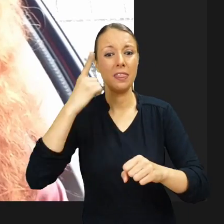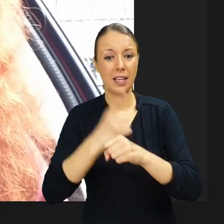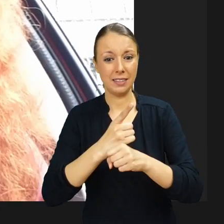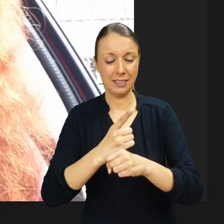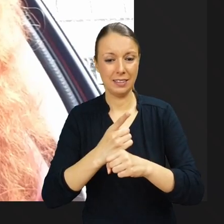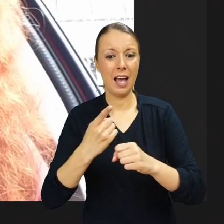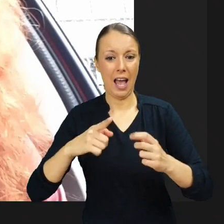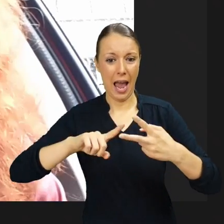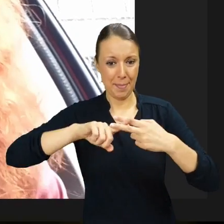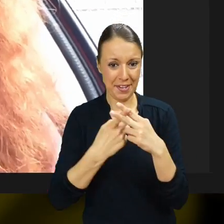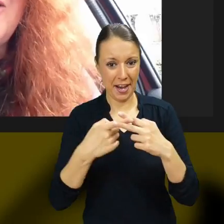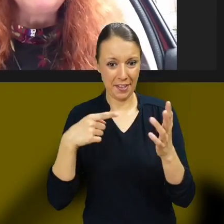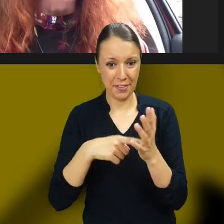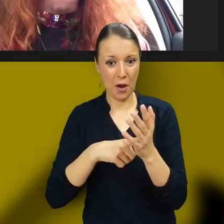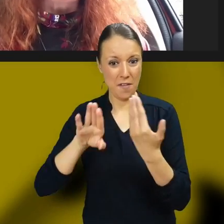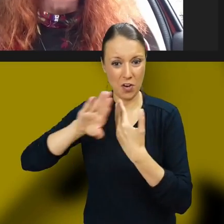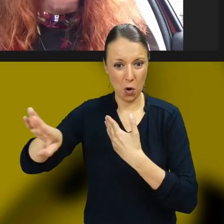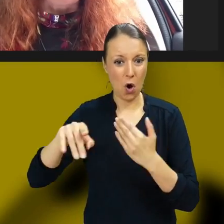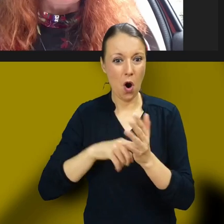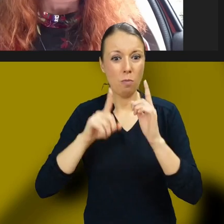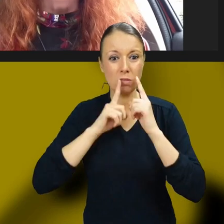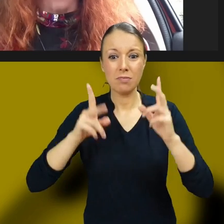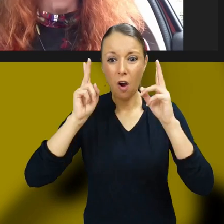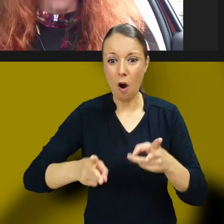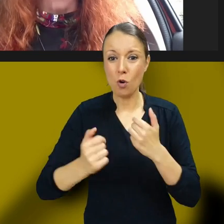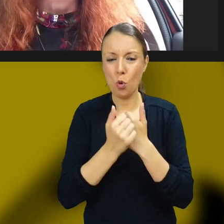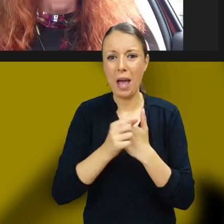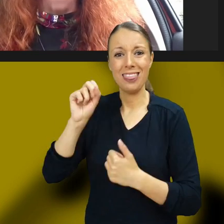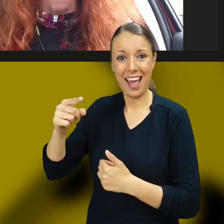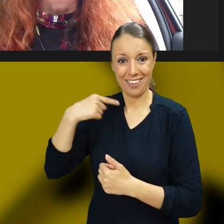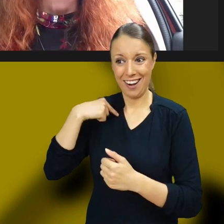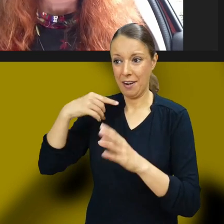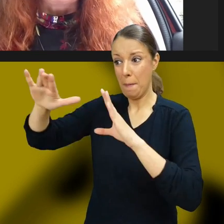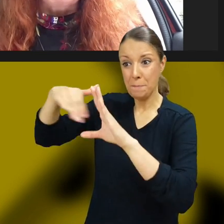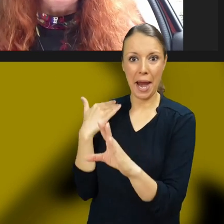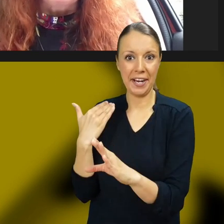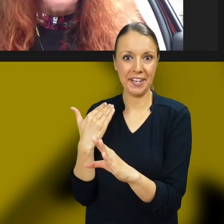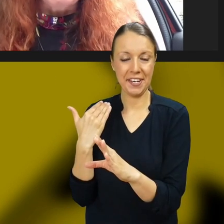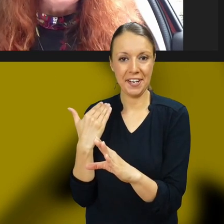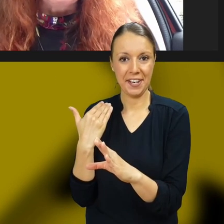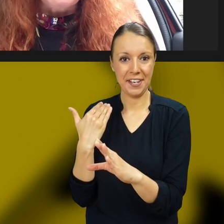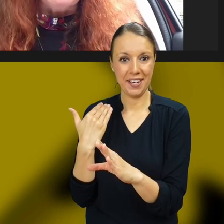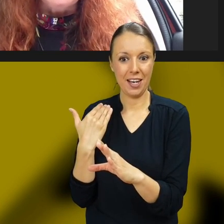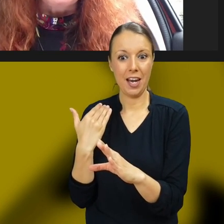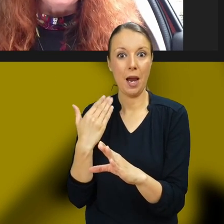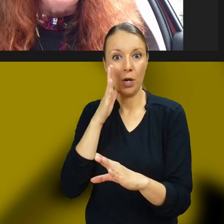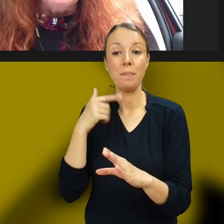dokument, od którego można się odwołać. Dostałam maila, a jak przyjechałam, się okazało,